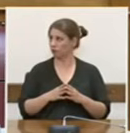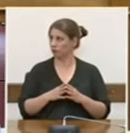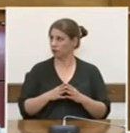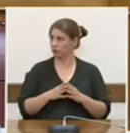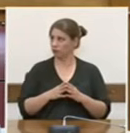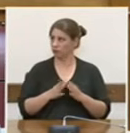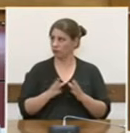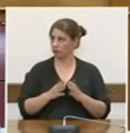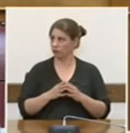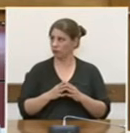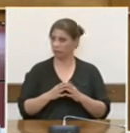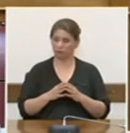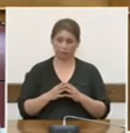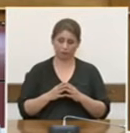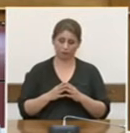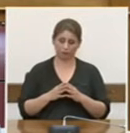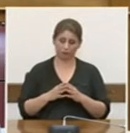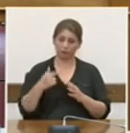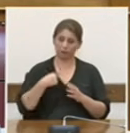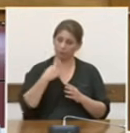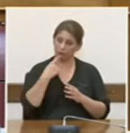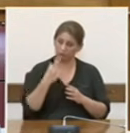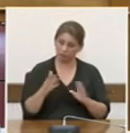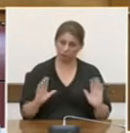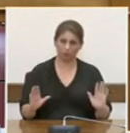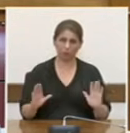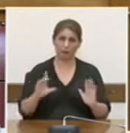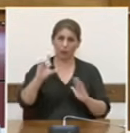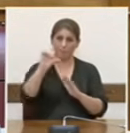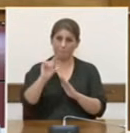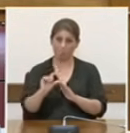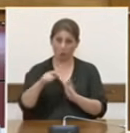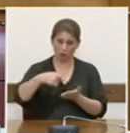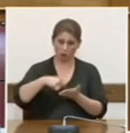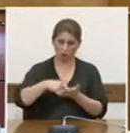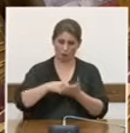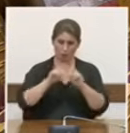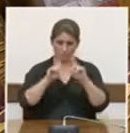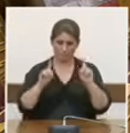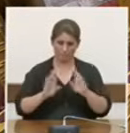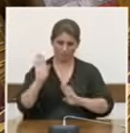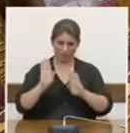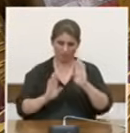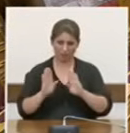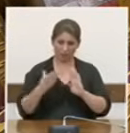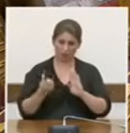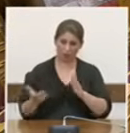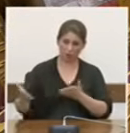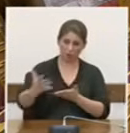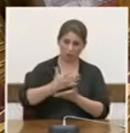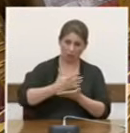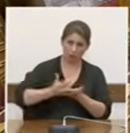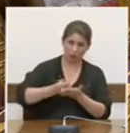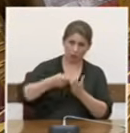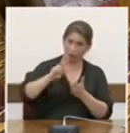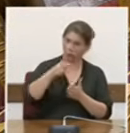τα δικά του αυτός. Λέω λοιπόν, μείωσε το φόρο στα μερίσματα και έχουμε περισσότερα έσοδα. Ισχύει αυτό, κύριε